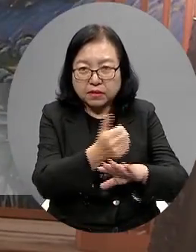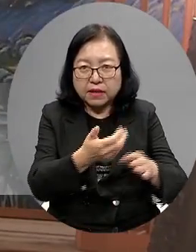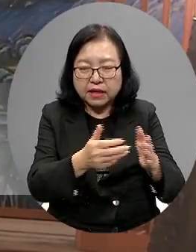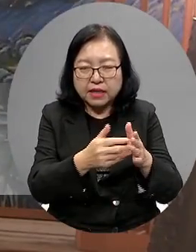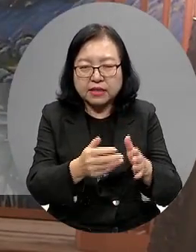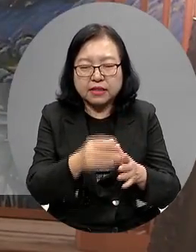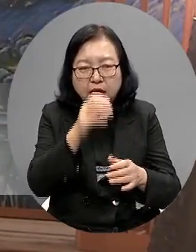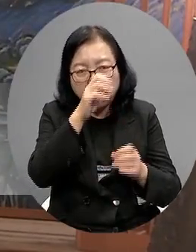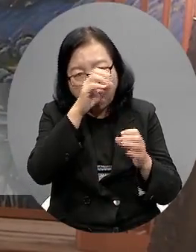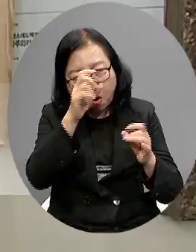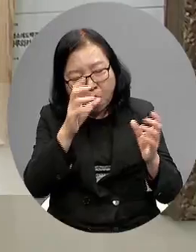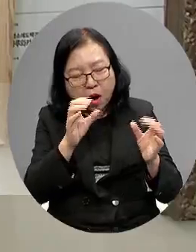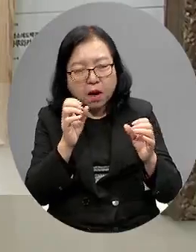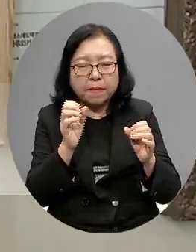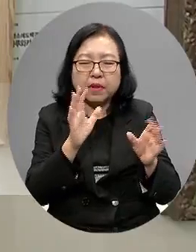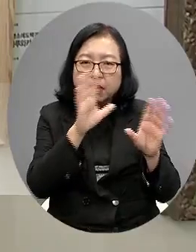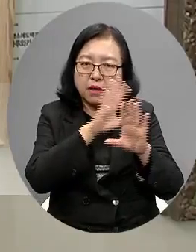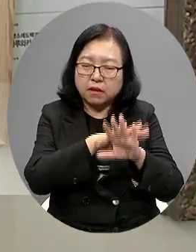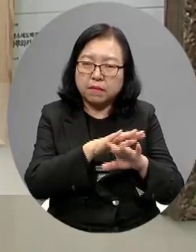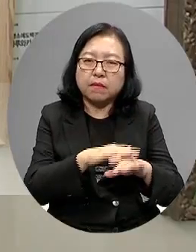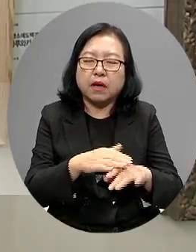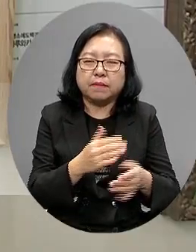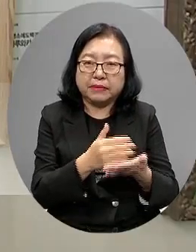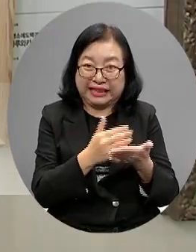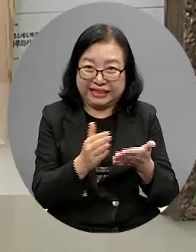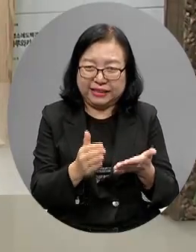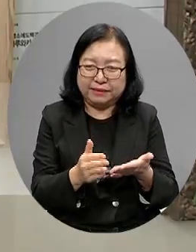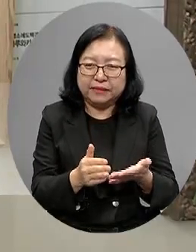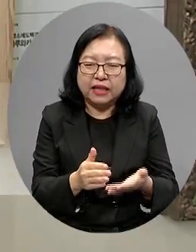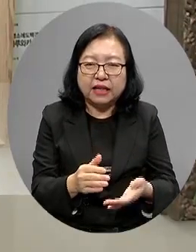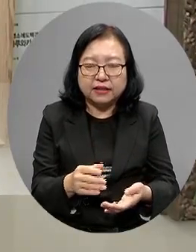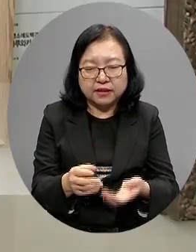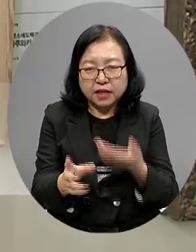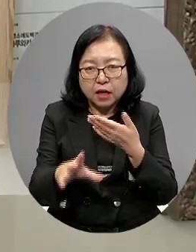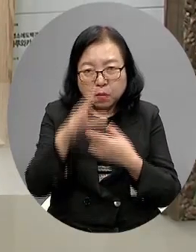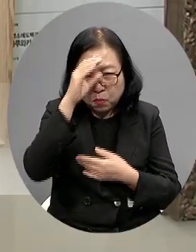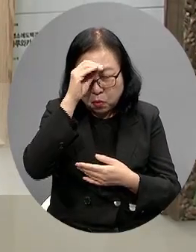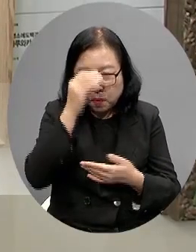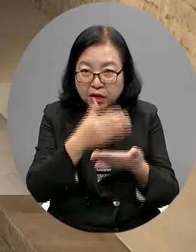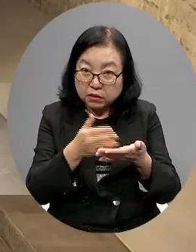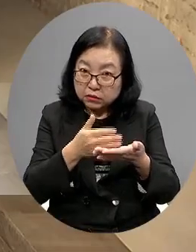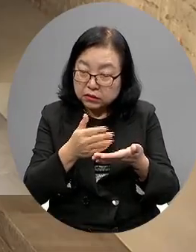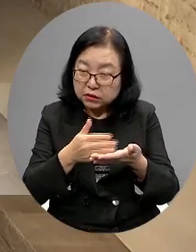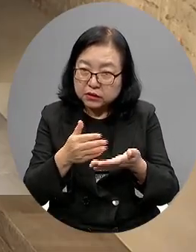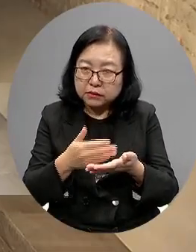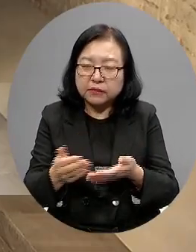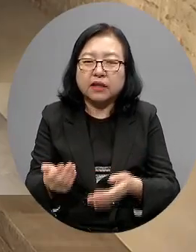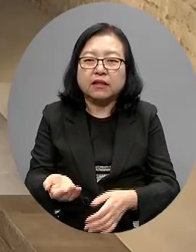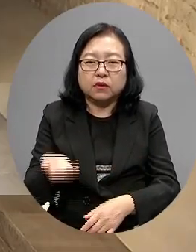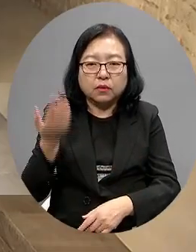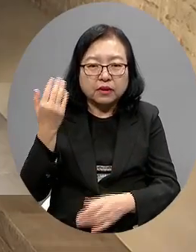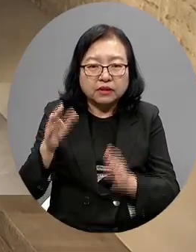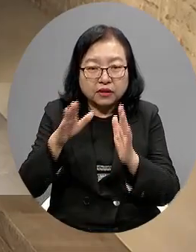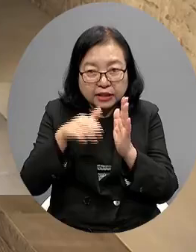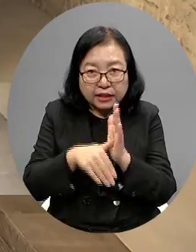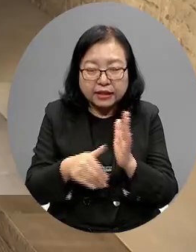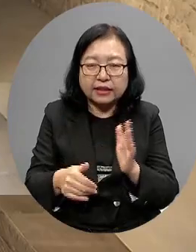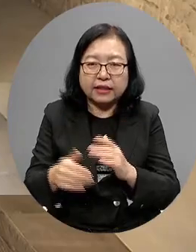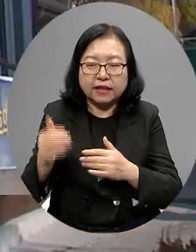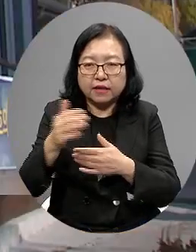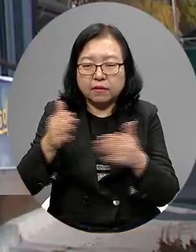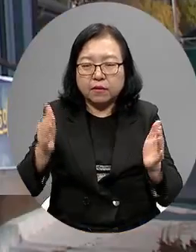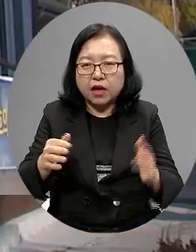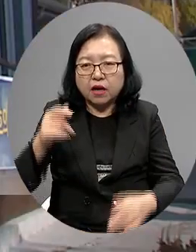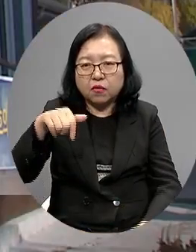빛나는 밤까지 모사 작품 쉬은 다섯 점이 조선시대 일제가 세웠던 식산 은행을 리모델링한 충주